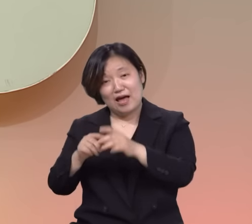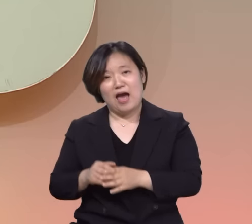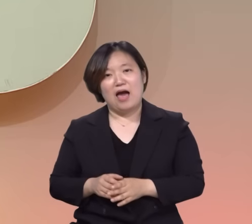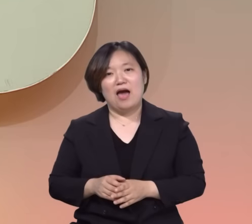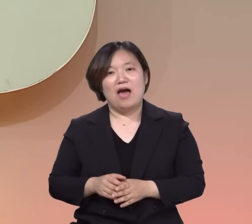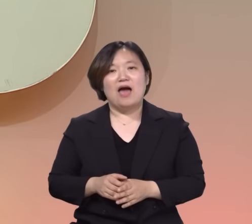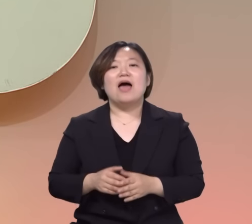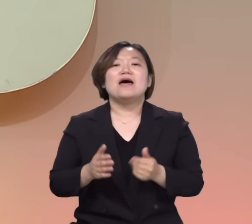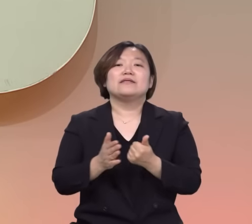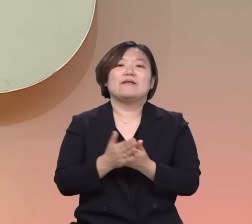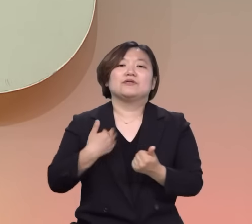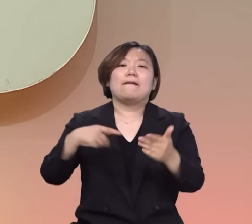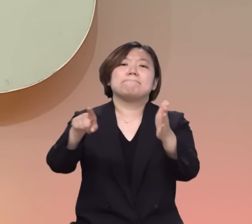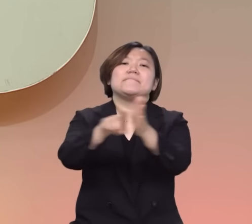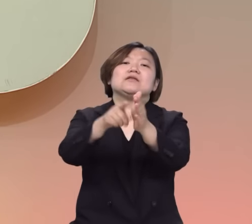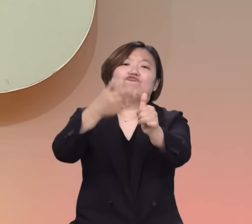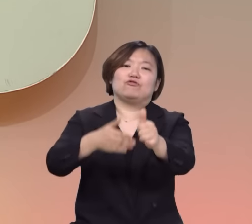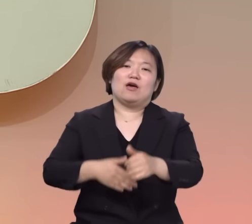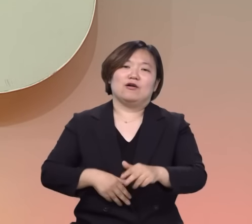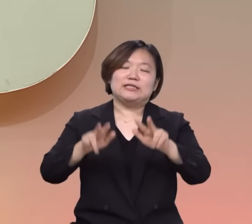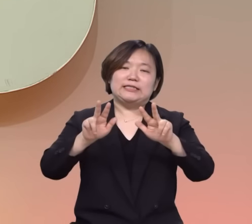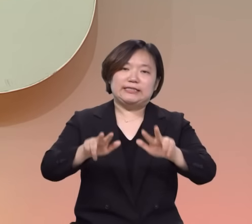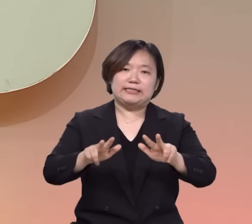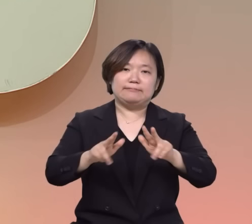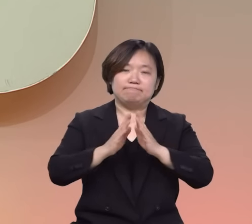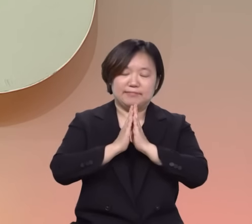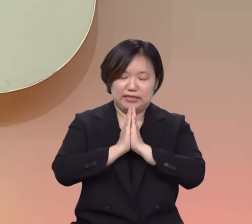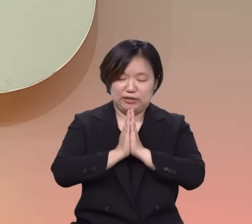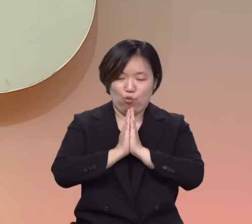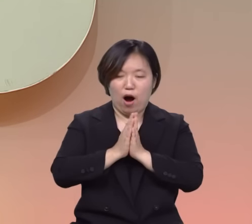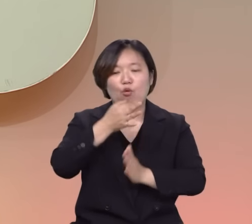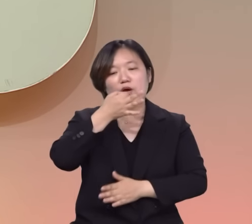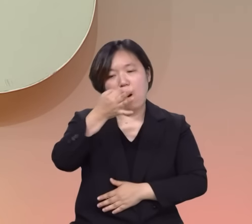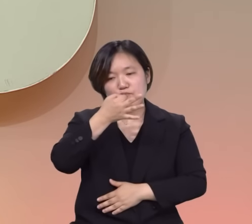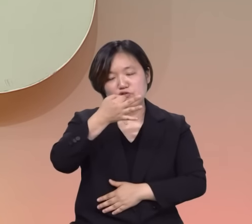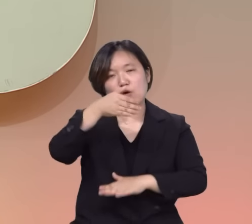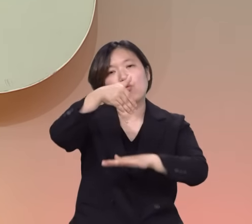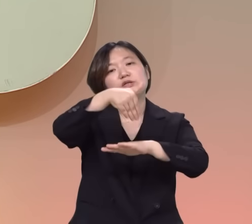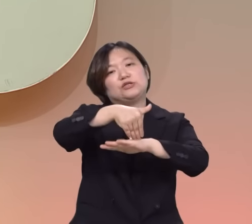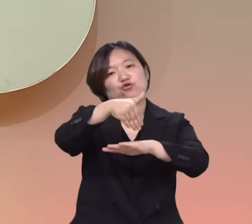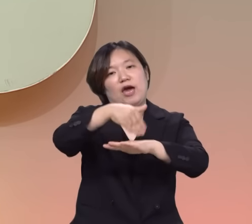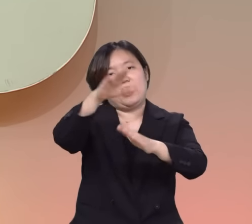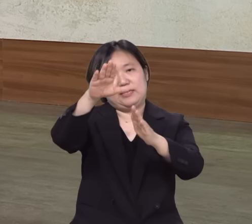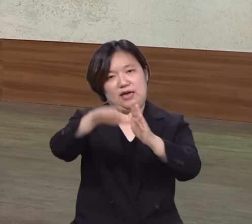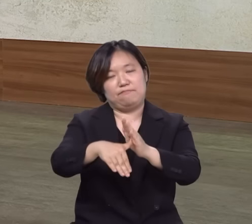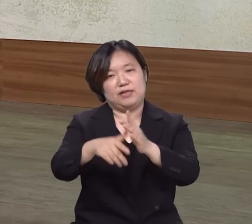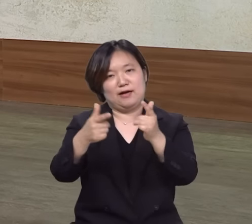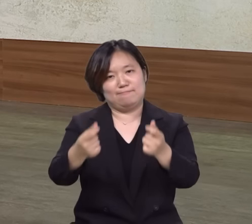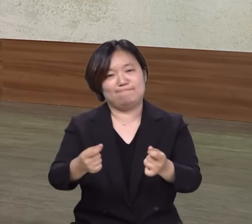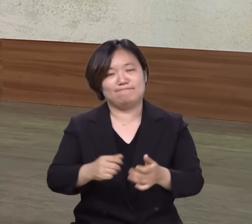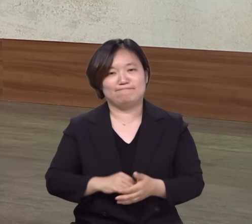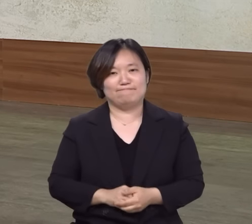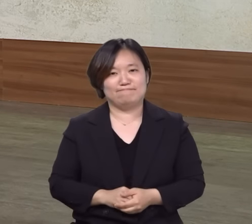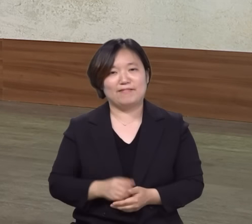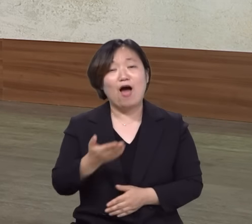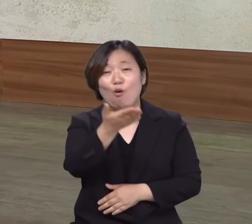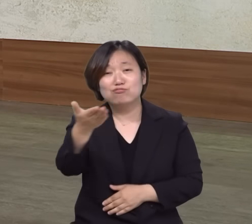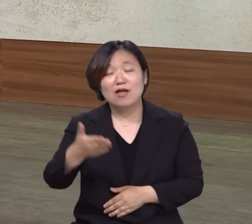바로 지금이 순간이 염불하고 기도하고 행할 때입니다